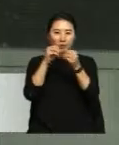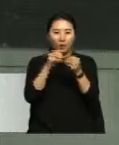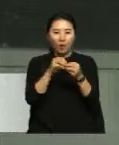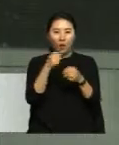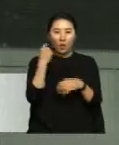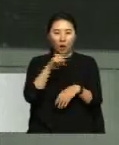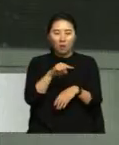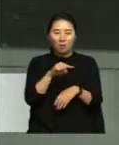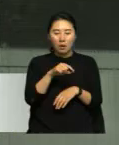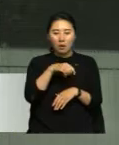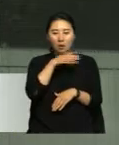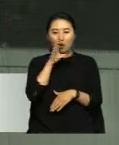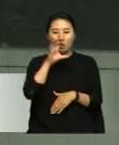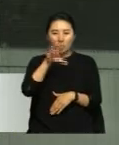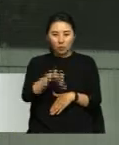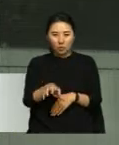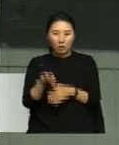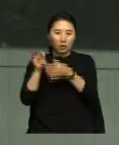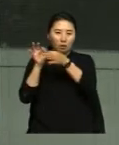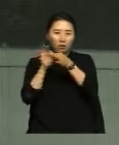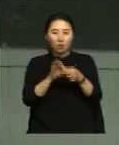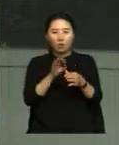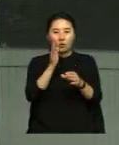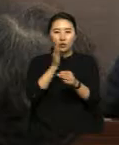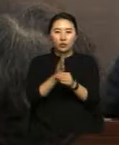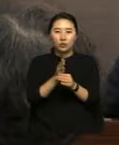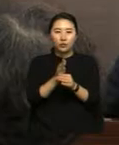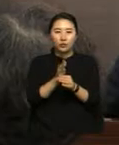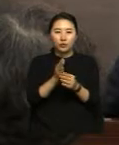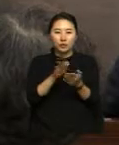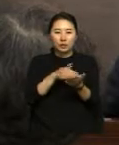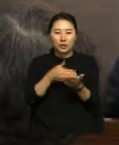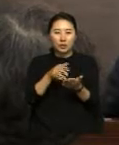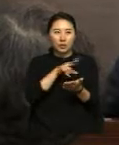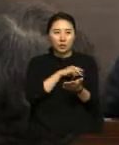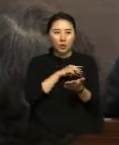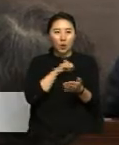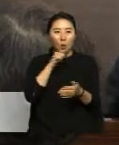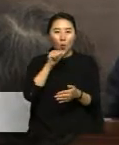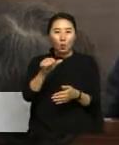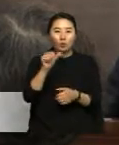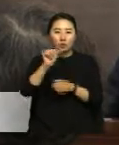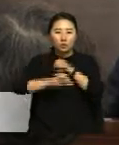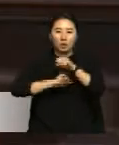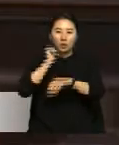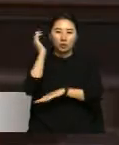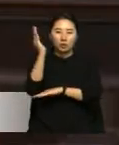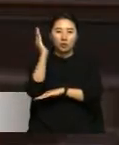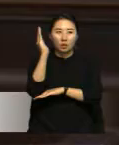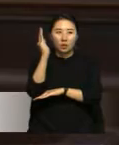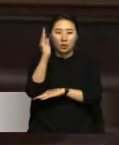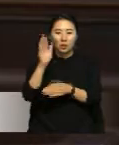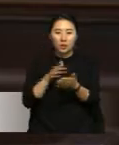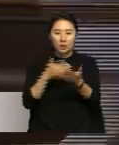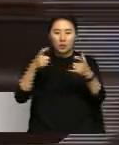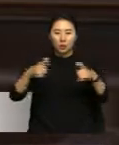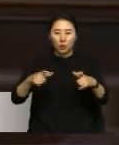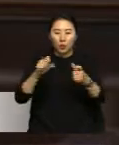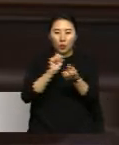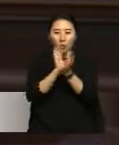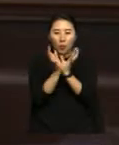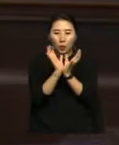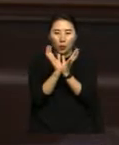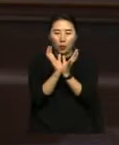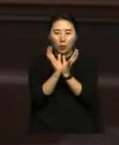황매 경로당이 그 명맥을 잇고 있습니다. 동두천시의회 임시회 5분 자유발언에서 동두천시화가